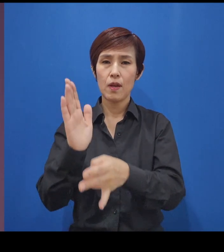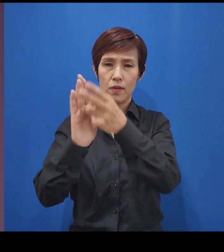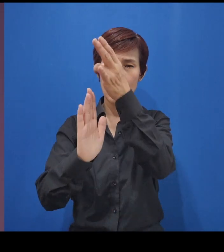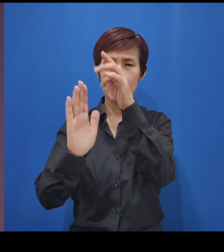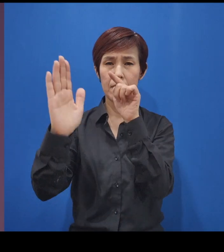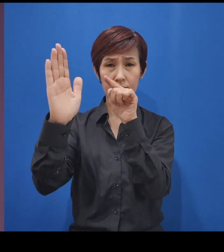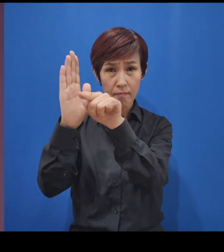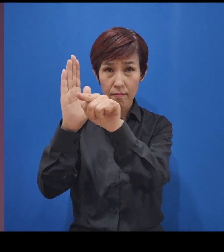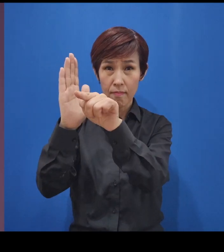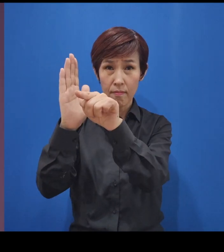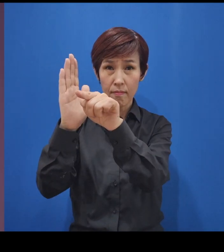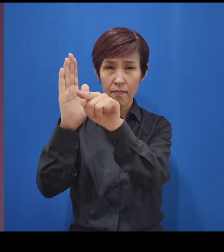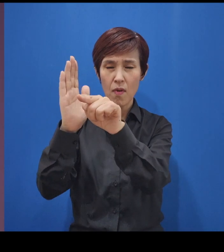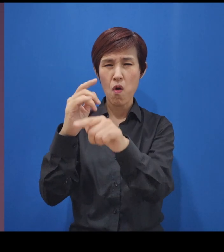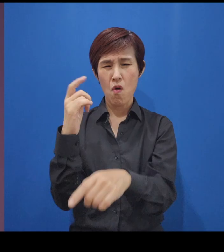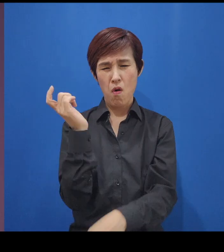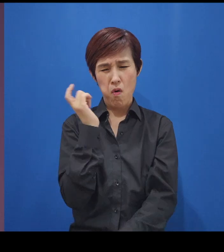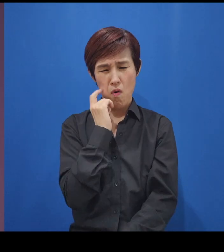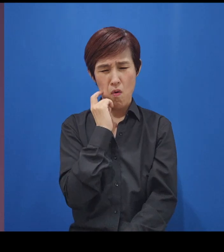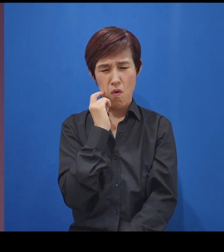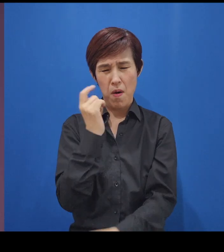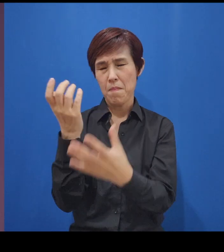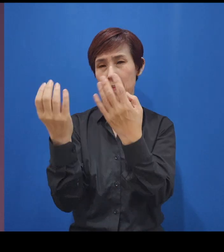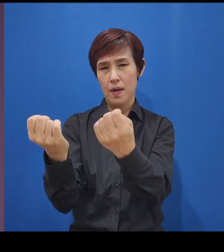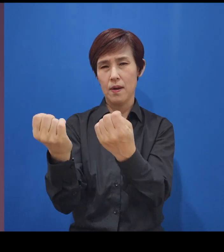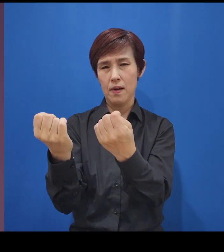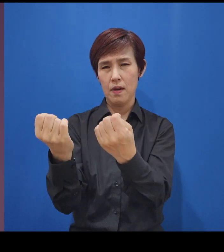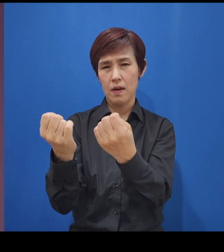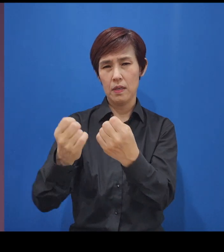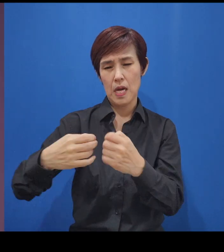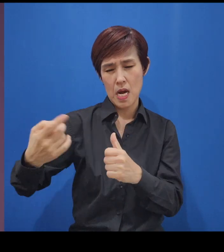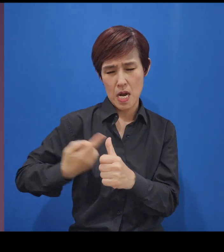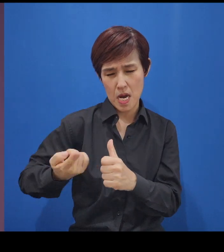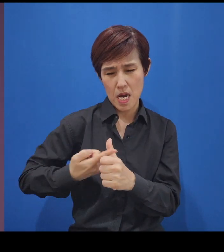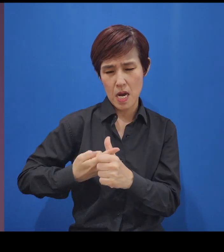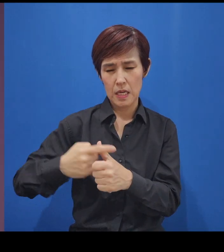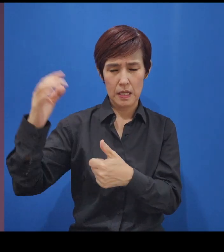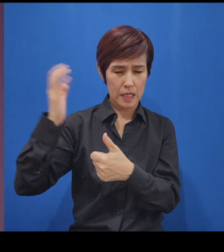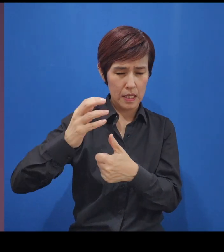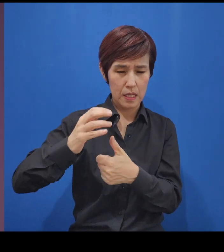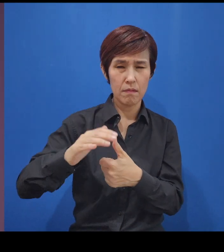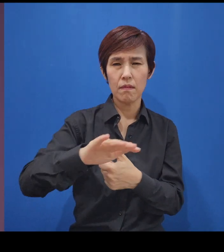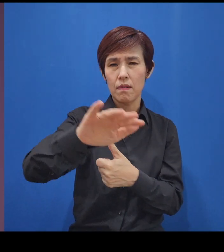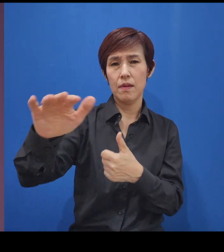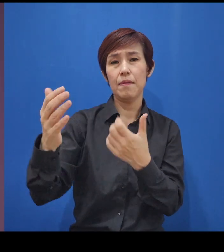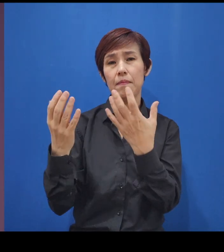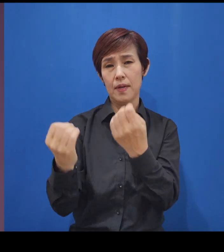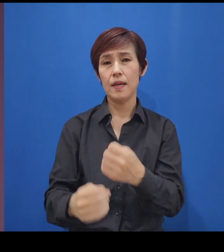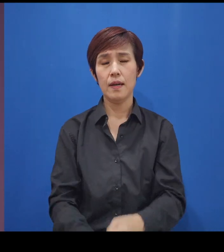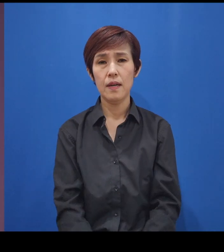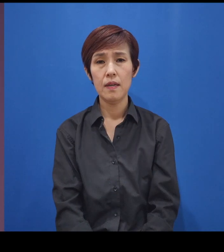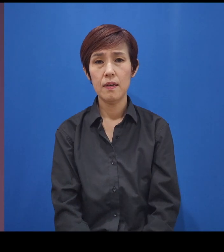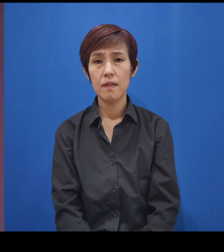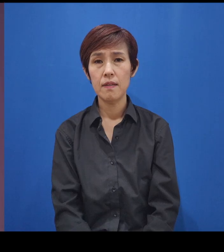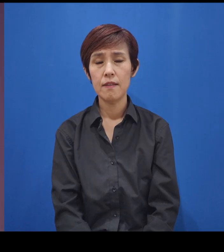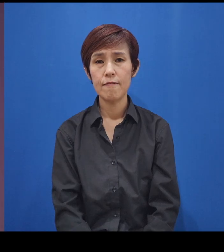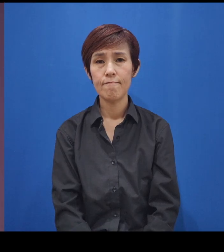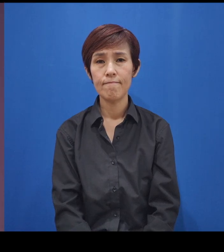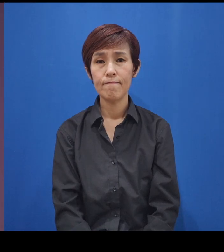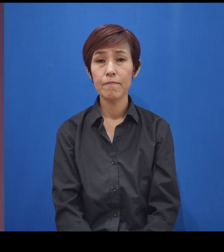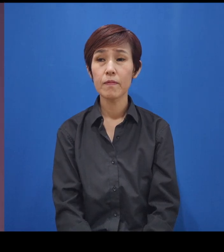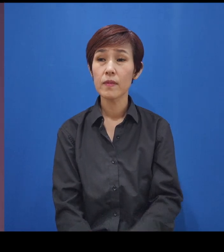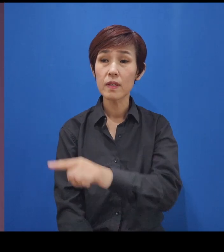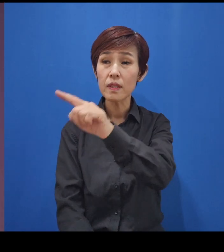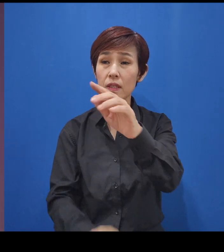예루살렘에 들어가면 거짓말이 충만하고 나를 박해하는 사람들이 많습니다. 그